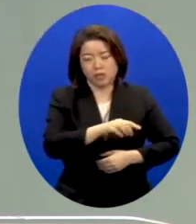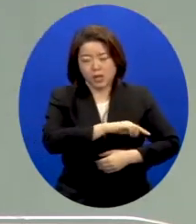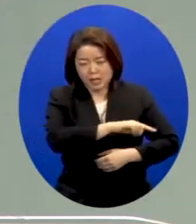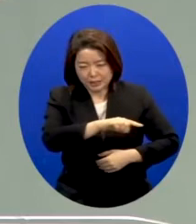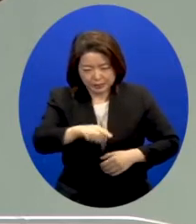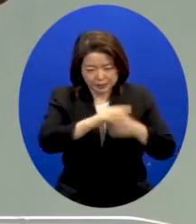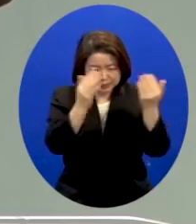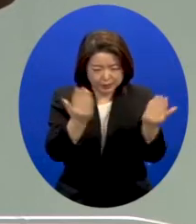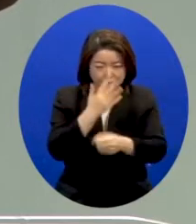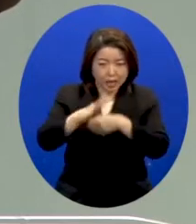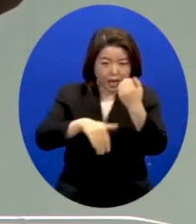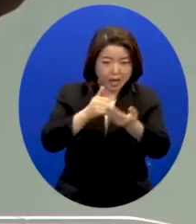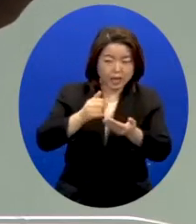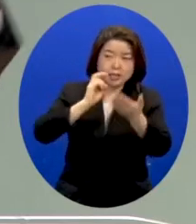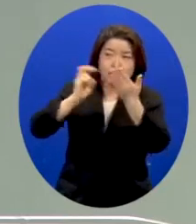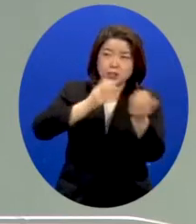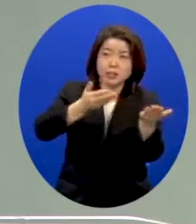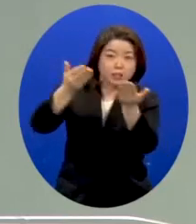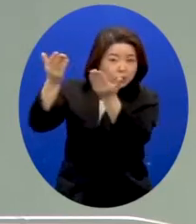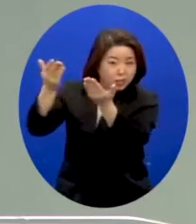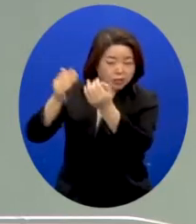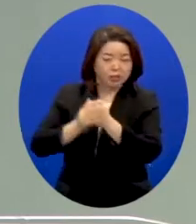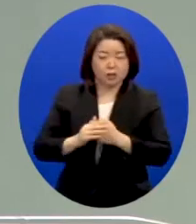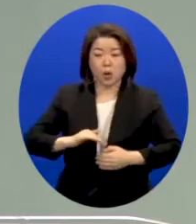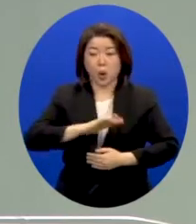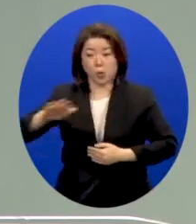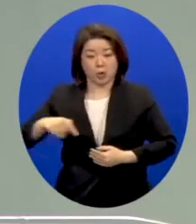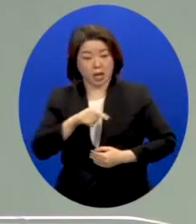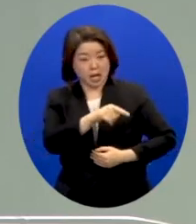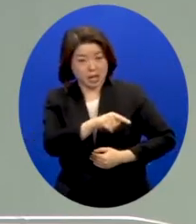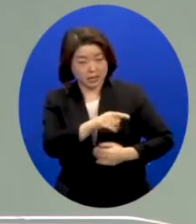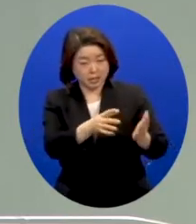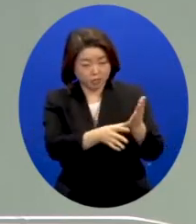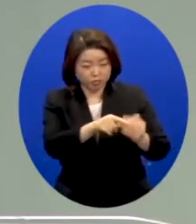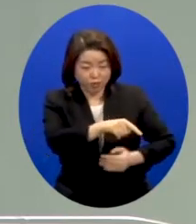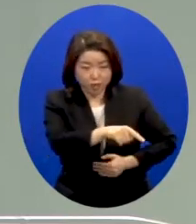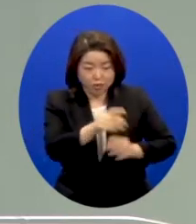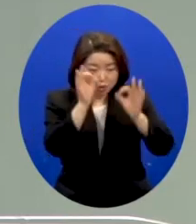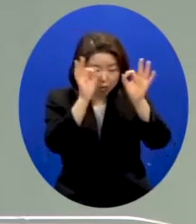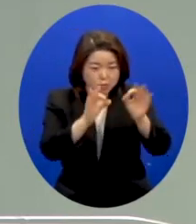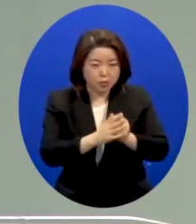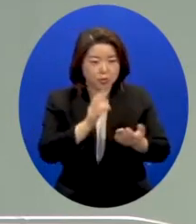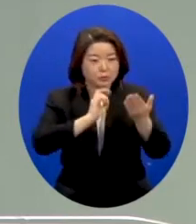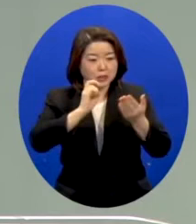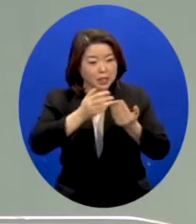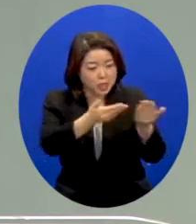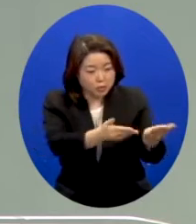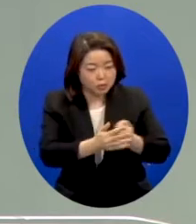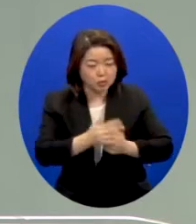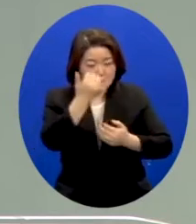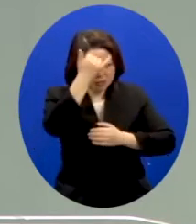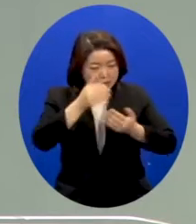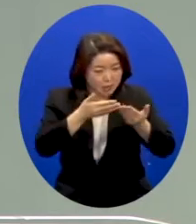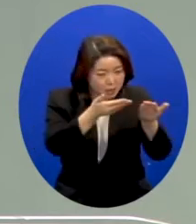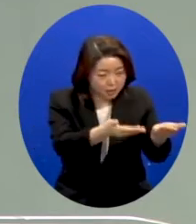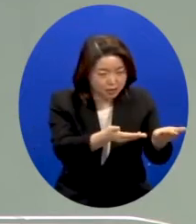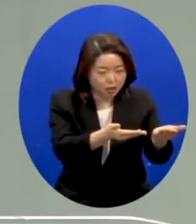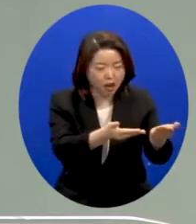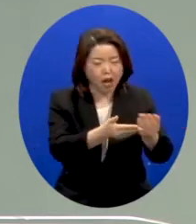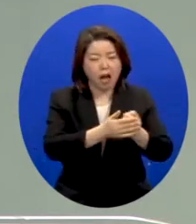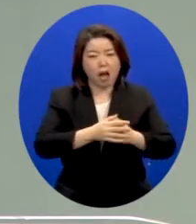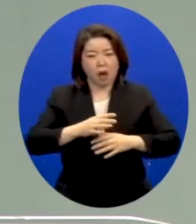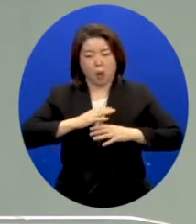하나님을 찬양해야 g 우리가 그 피조물을 찬양하고 예배하는 것은 무서운 죄 에